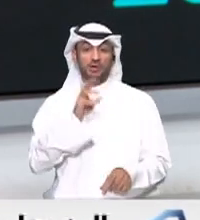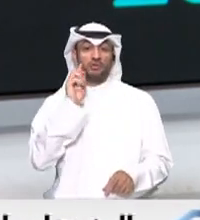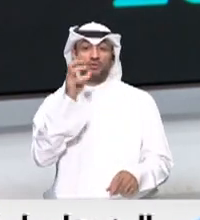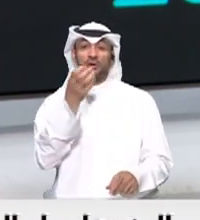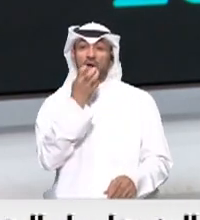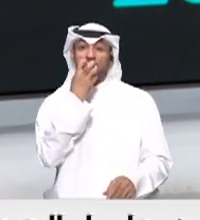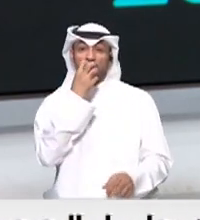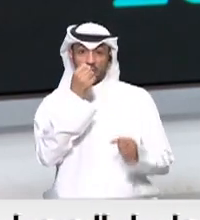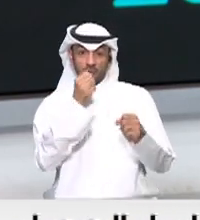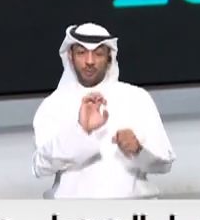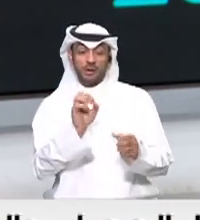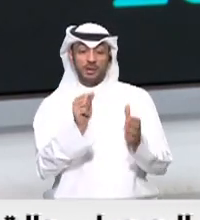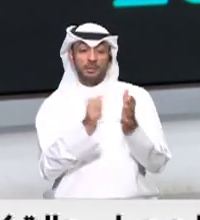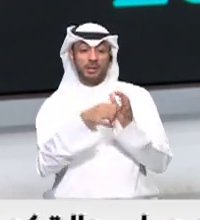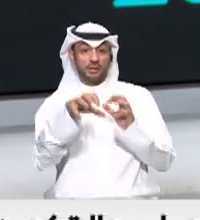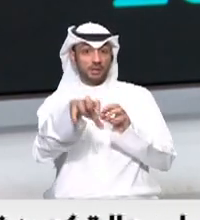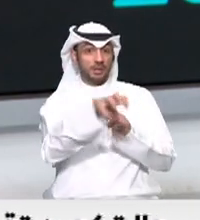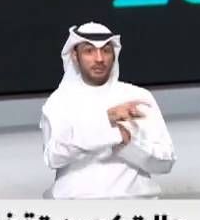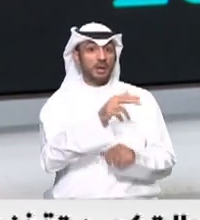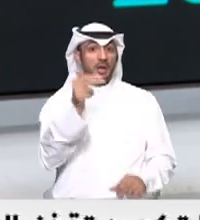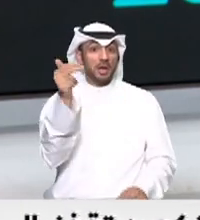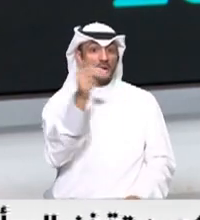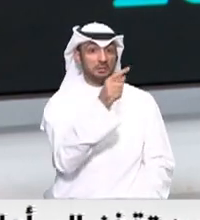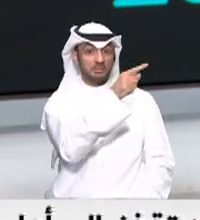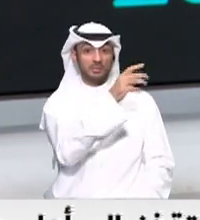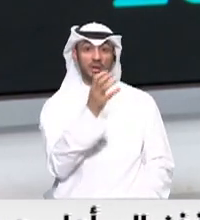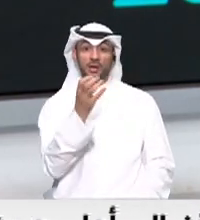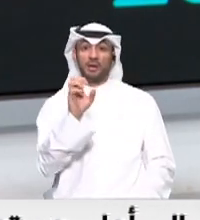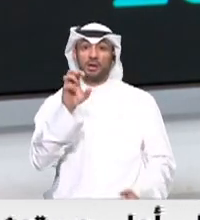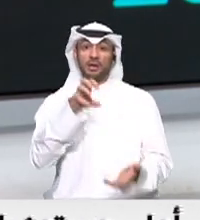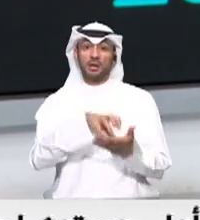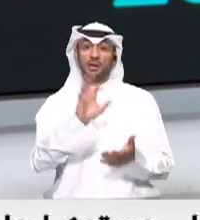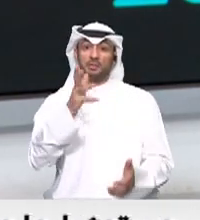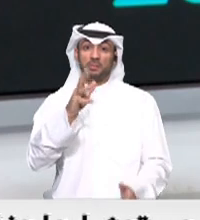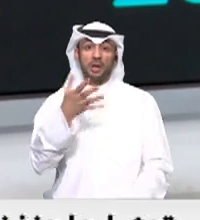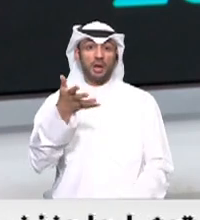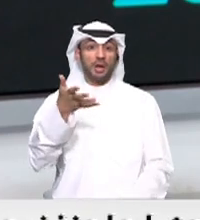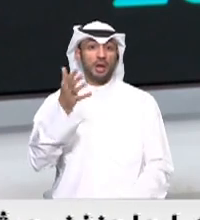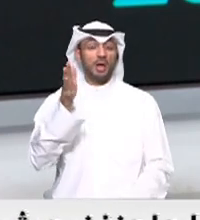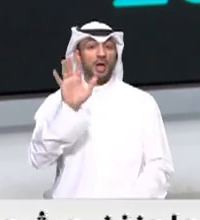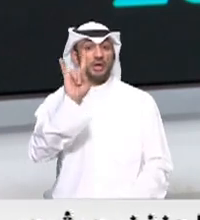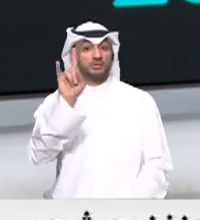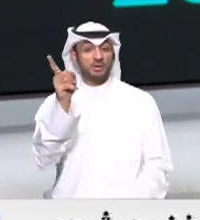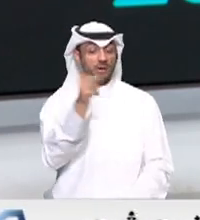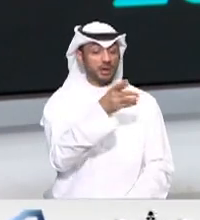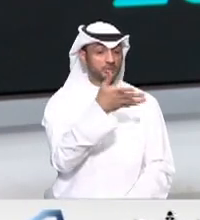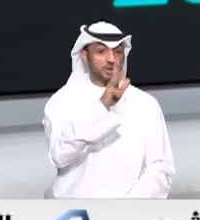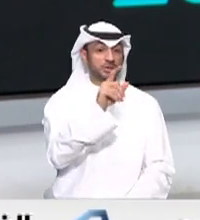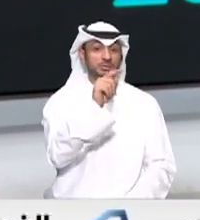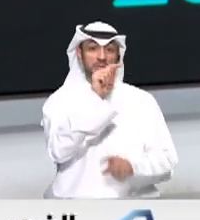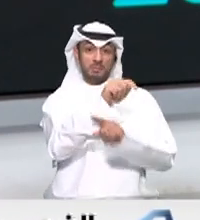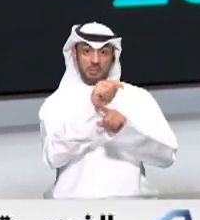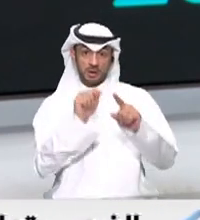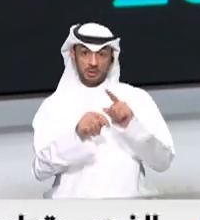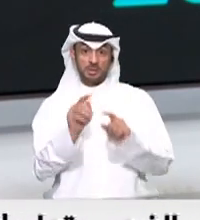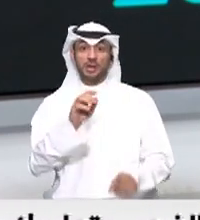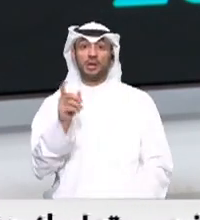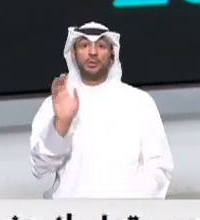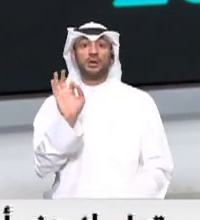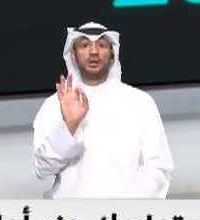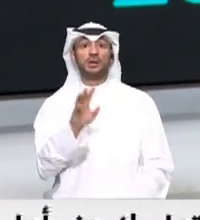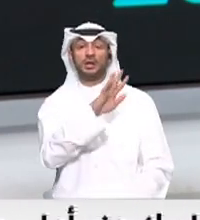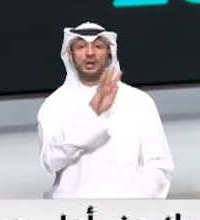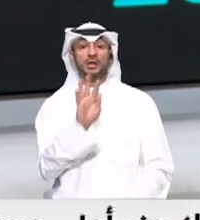السكنيه وايضا المناطق الغربيه تتراوح ما بين ال 10 الى 15% في السالمي وتتراوح ما بين ال